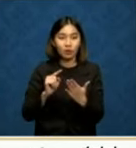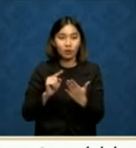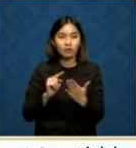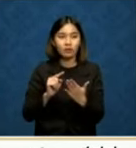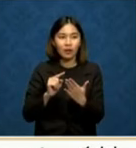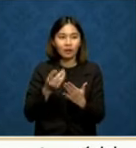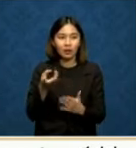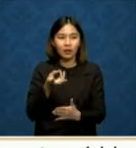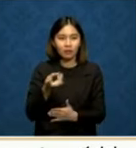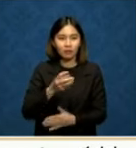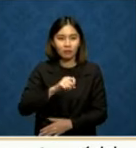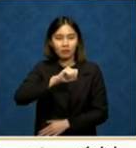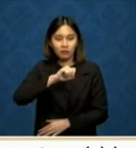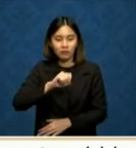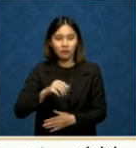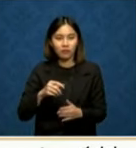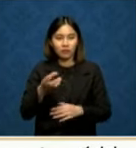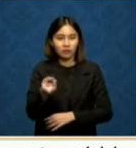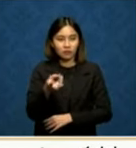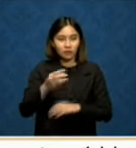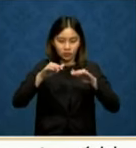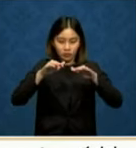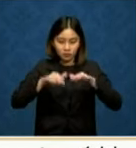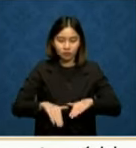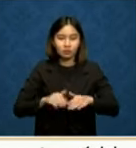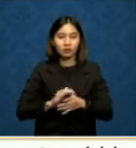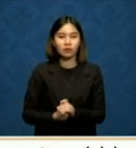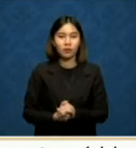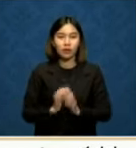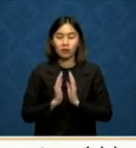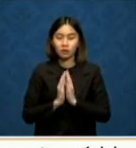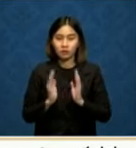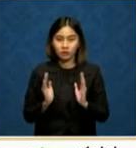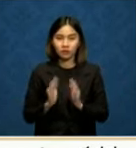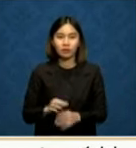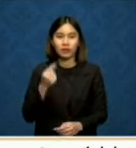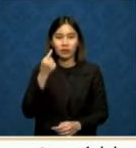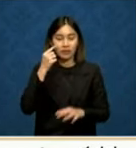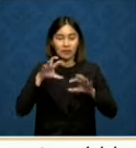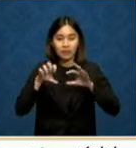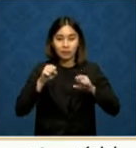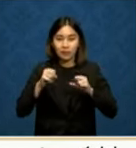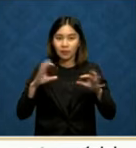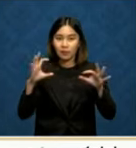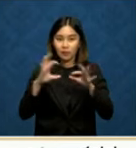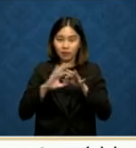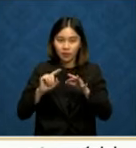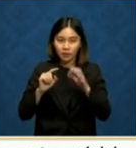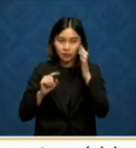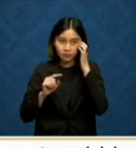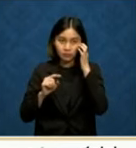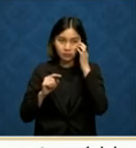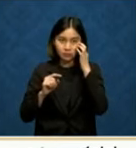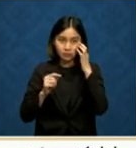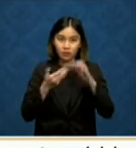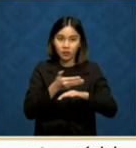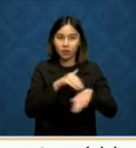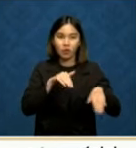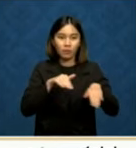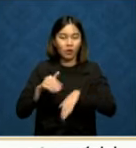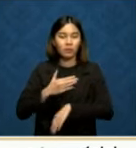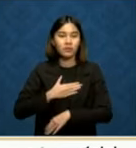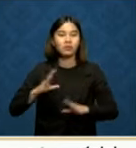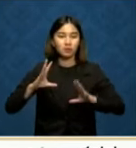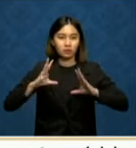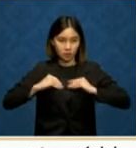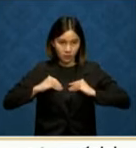้อยลกวาเดิมก็ต้องขอประคุณนะคะแล้วก็ส่นข้อสังเกตเรื่องให้สภาเตรมความพร้อมเดยนก็จะข